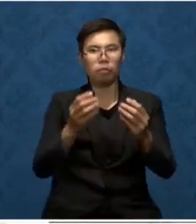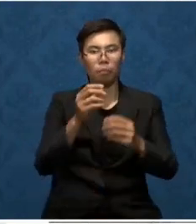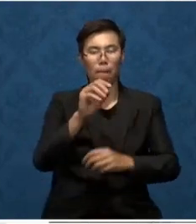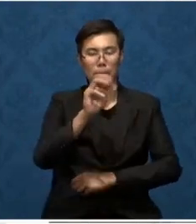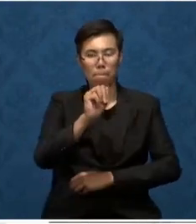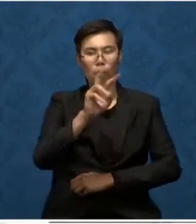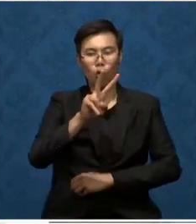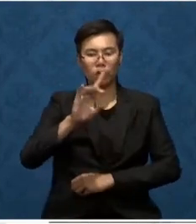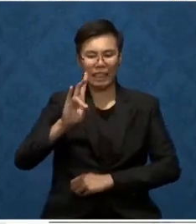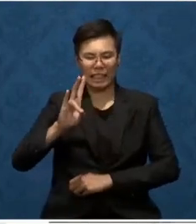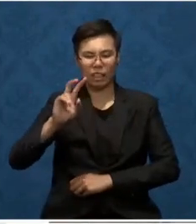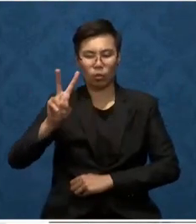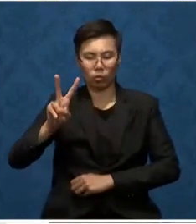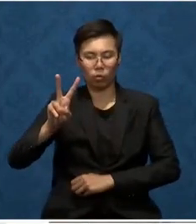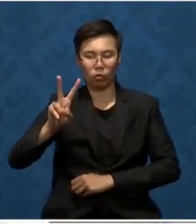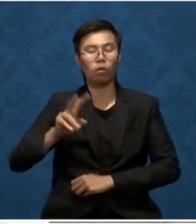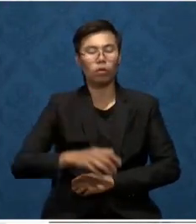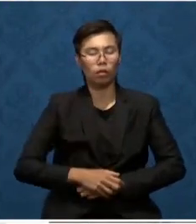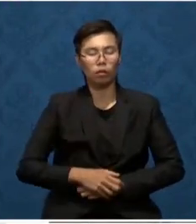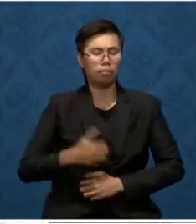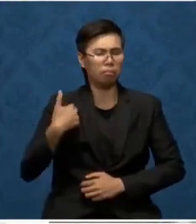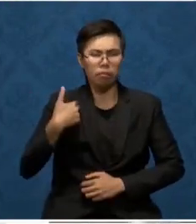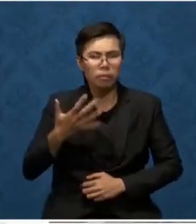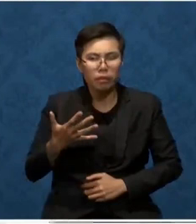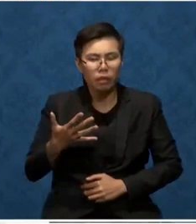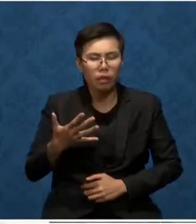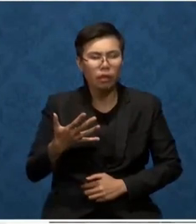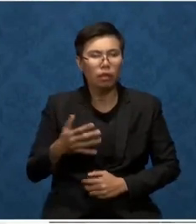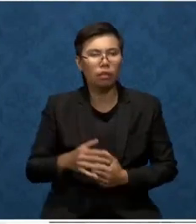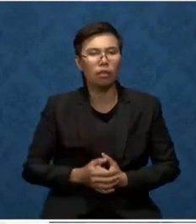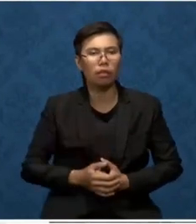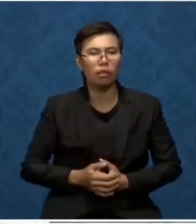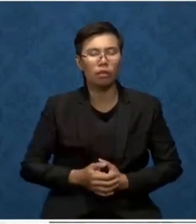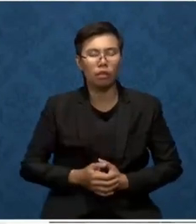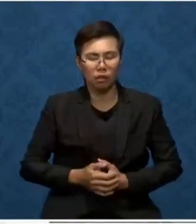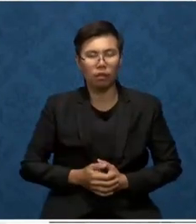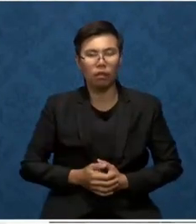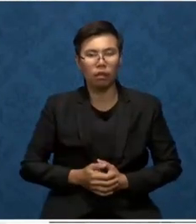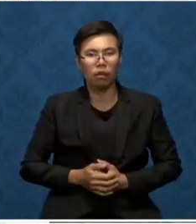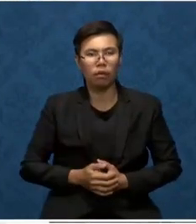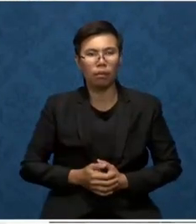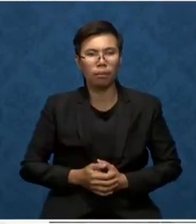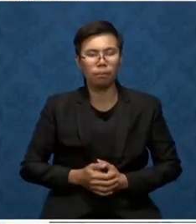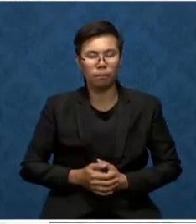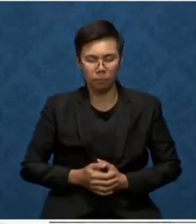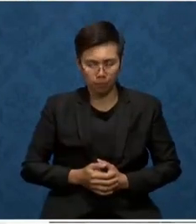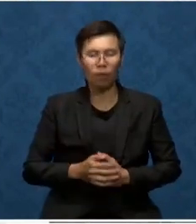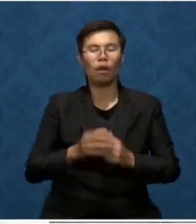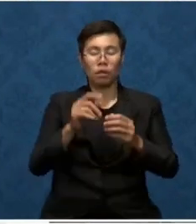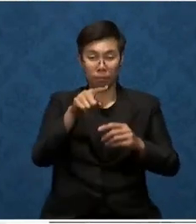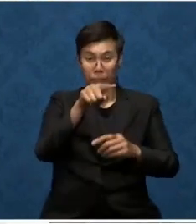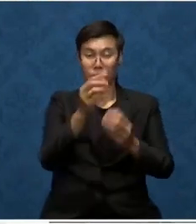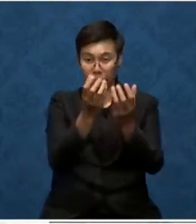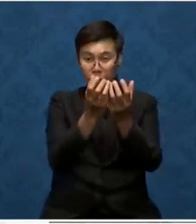เราพบว่าจะไม่มีท่านประธานที่เคารพปรากฏว่าในการร่างรัฐธรรมนูญ